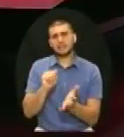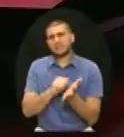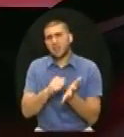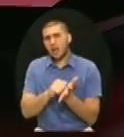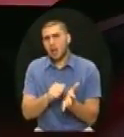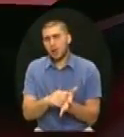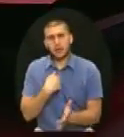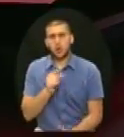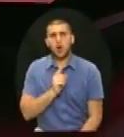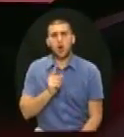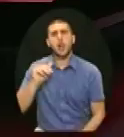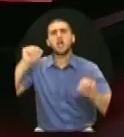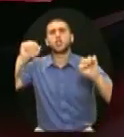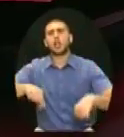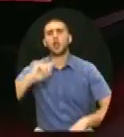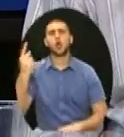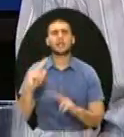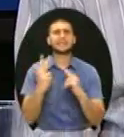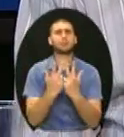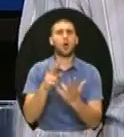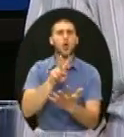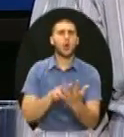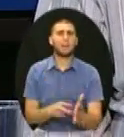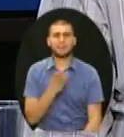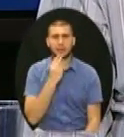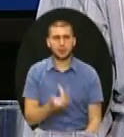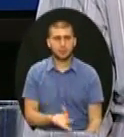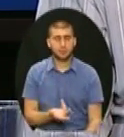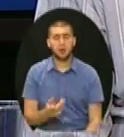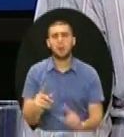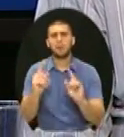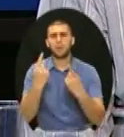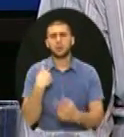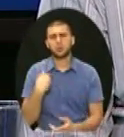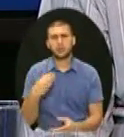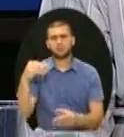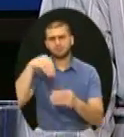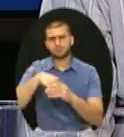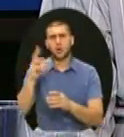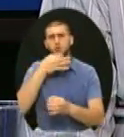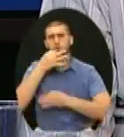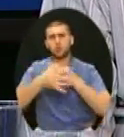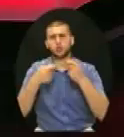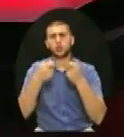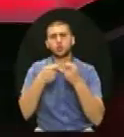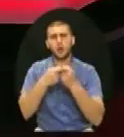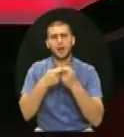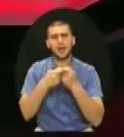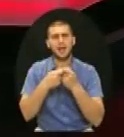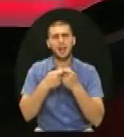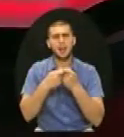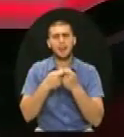וחלילה אנחנו לא הולכים להשתלט על כל ציבור הקוראים במדינה. טוב, כך או אחרת, אני רוצה להכניס פה עוד שאלה שנוגעת דווקא